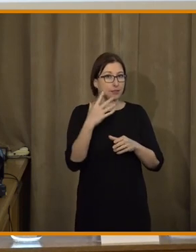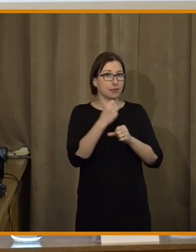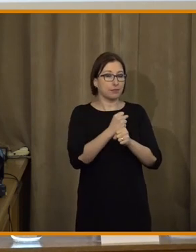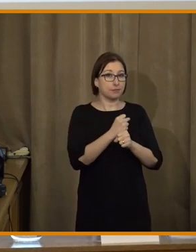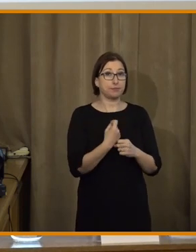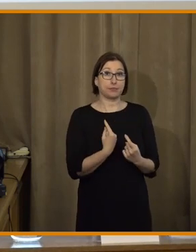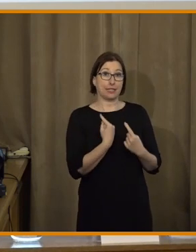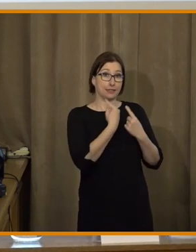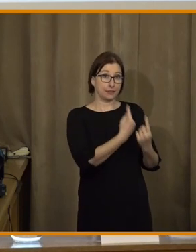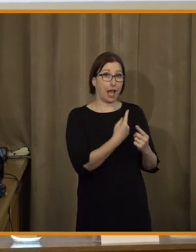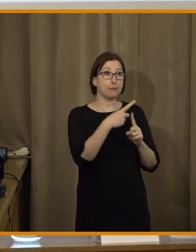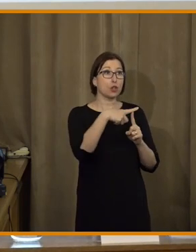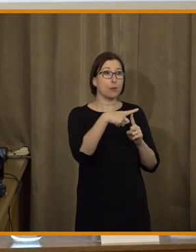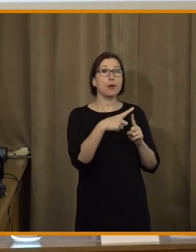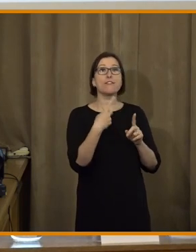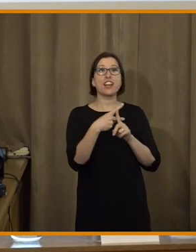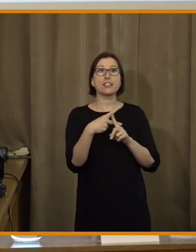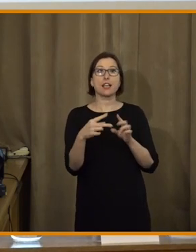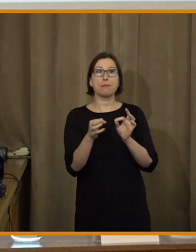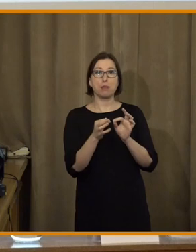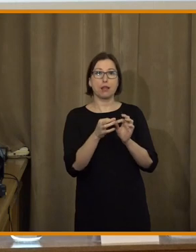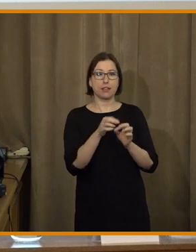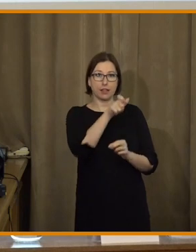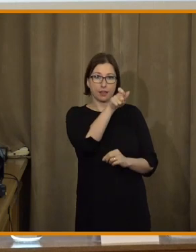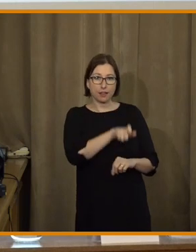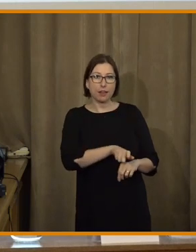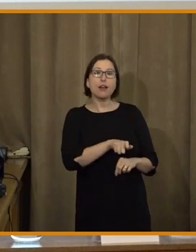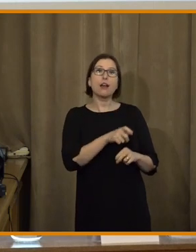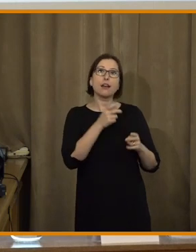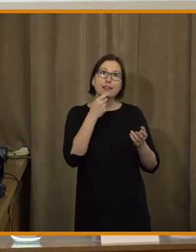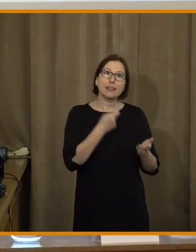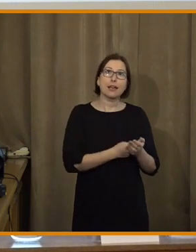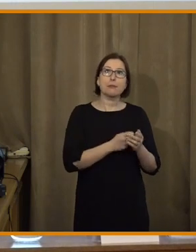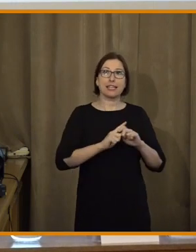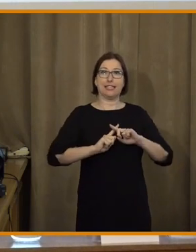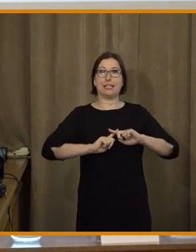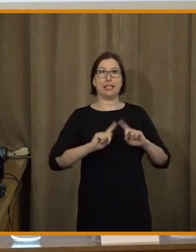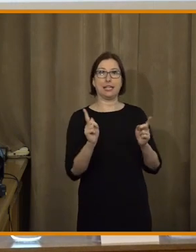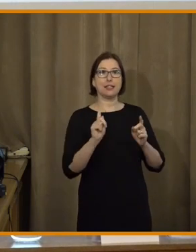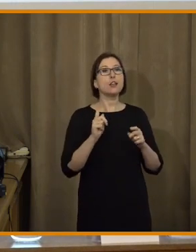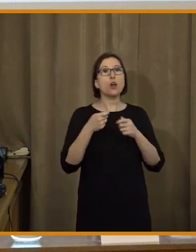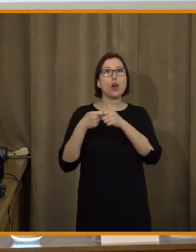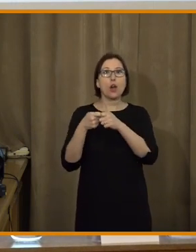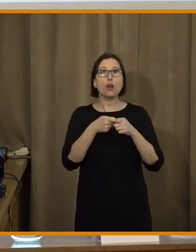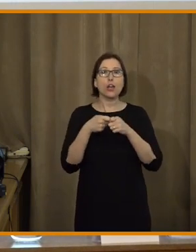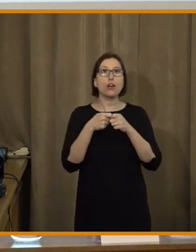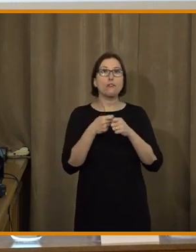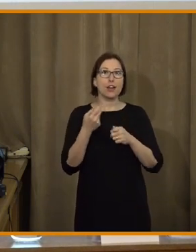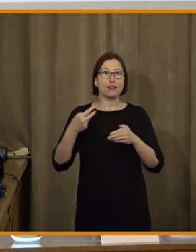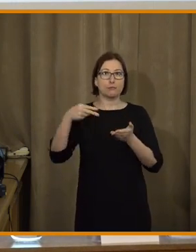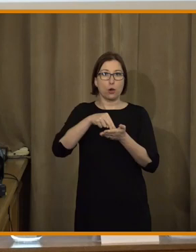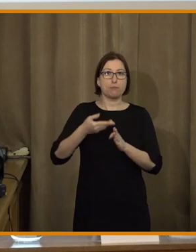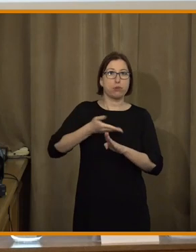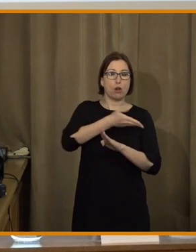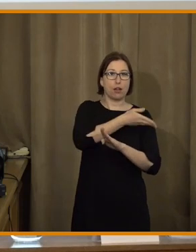Sám Tom Fredrik Bleninga je založením možná trochu jinačí než kolegové, kteří vystoupili